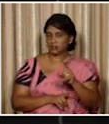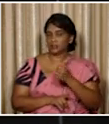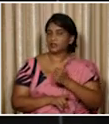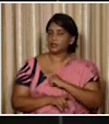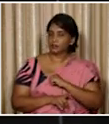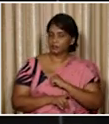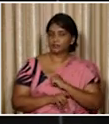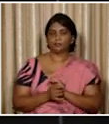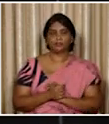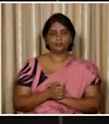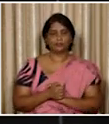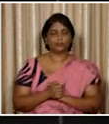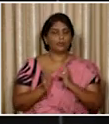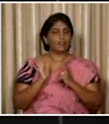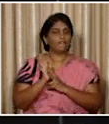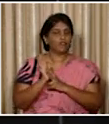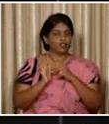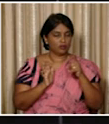அவர்கள். அவர் ஒரு நேர்மையான